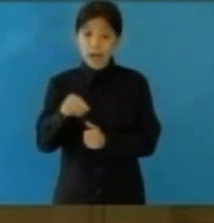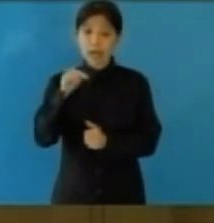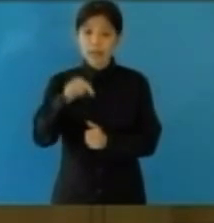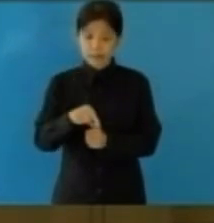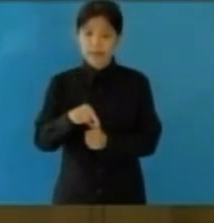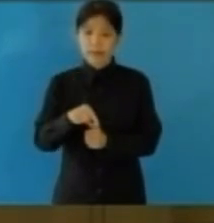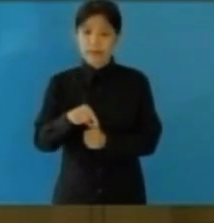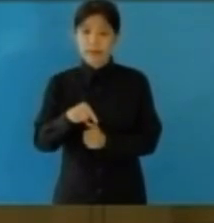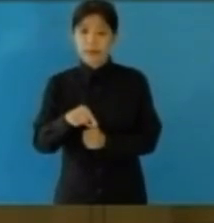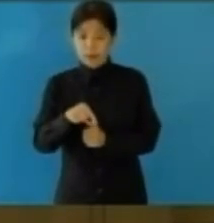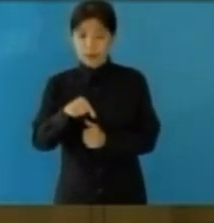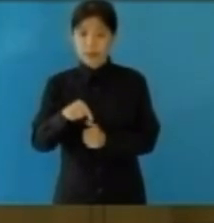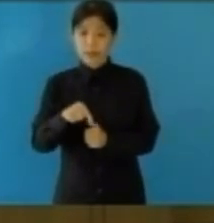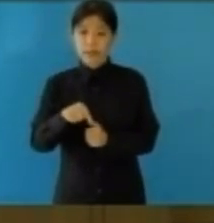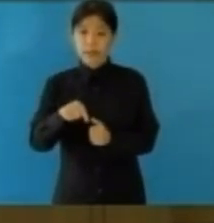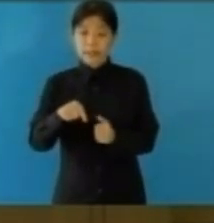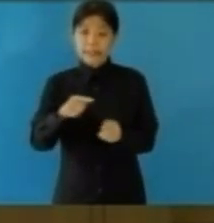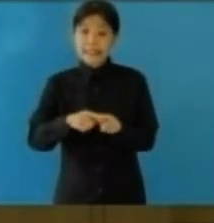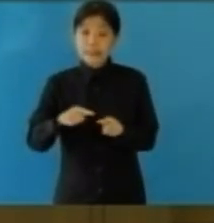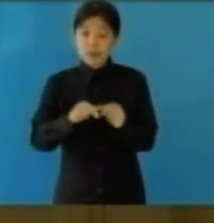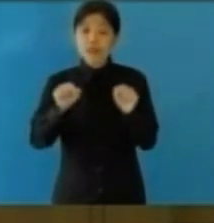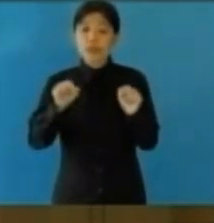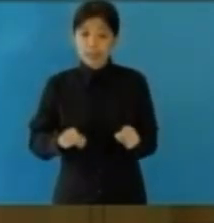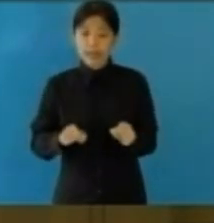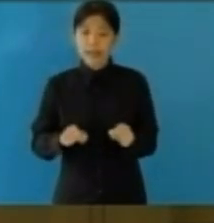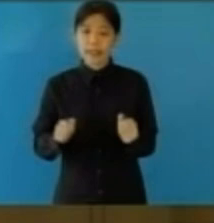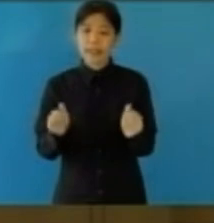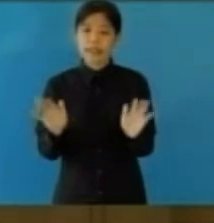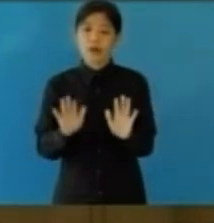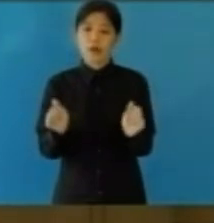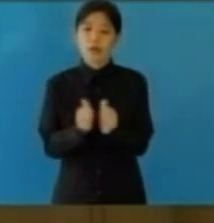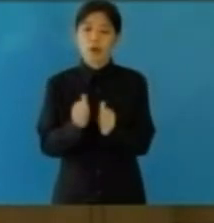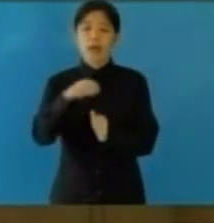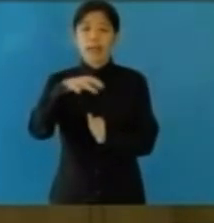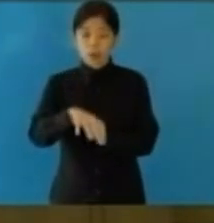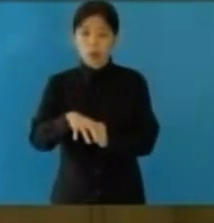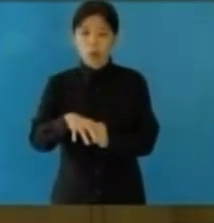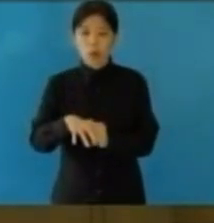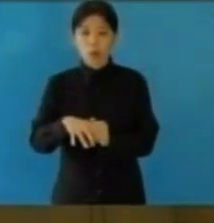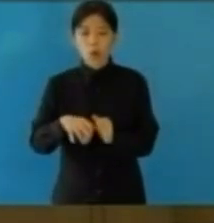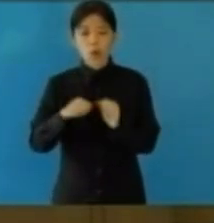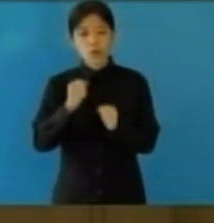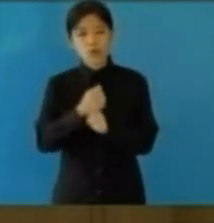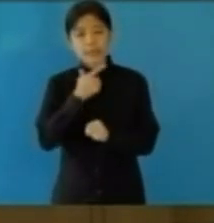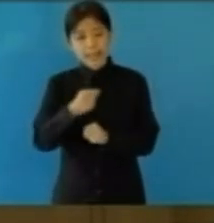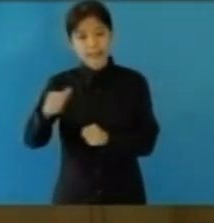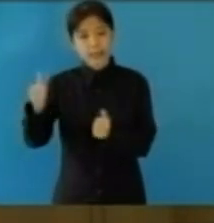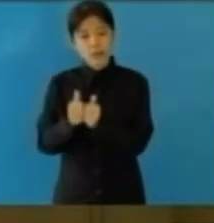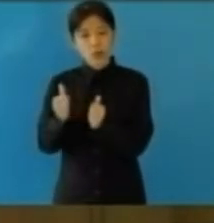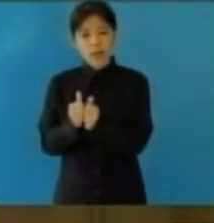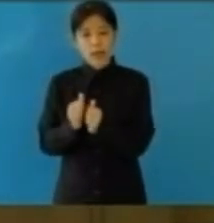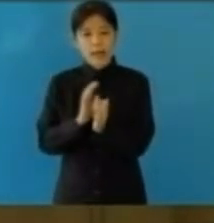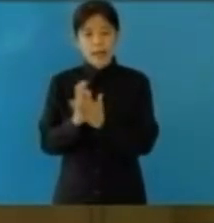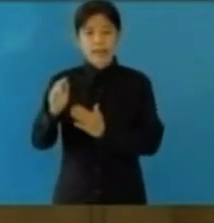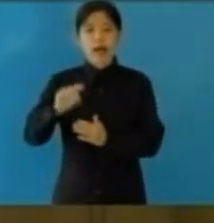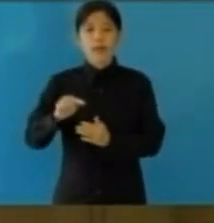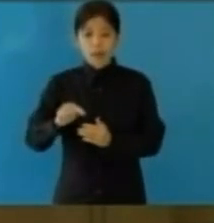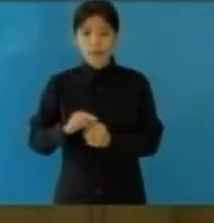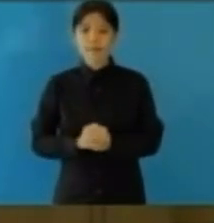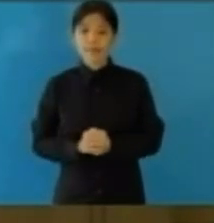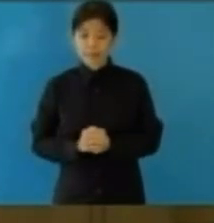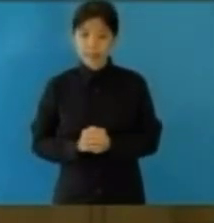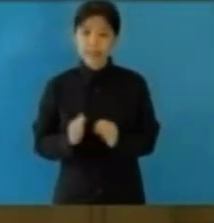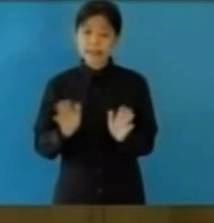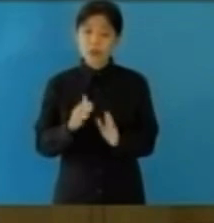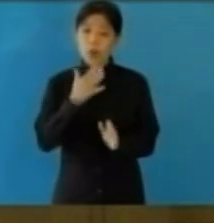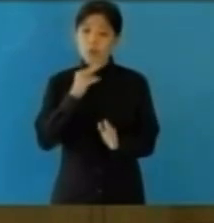31街区の一部について、児童相談所の整備工事として検討したいという相談があったと。で、県は鹿児島市による児童相談所の設置は、児童福祉の充